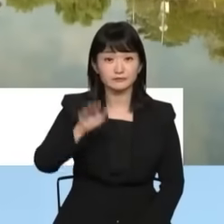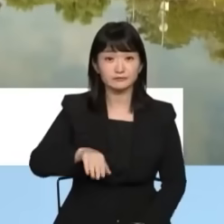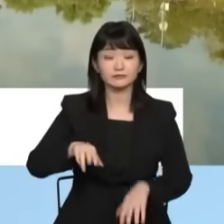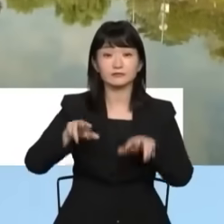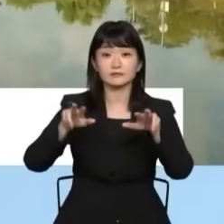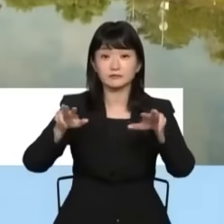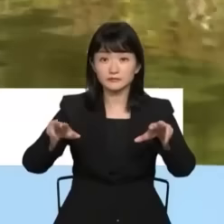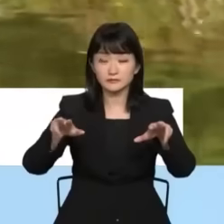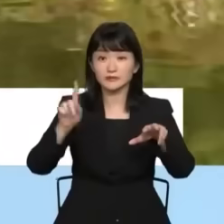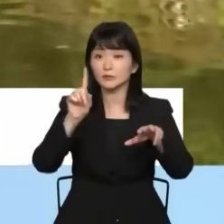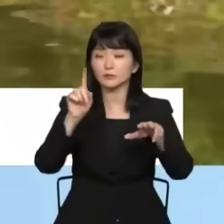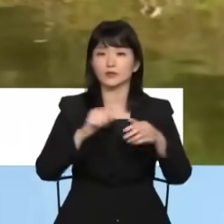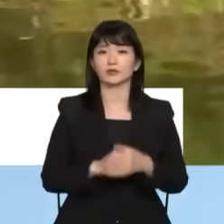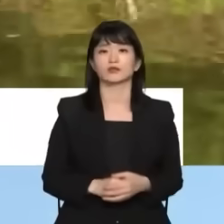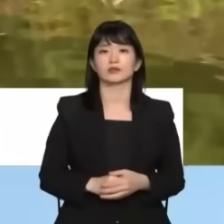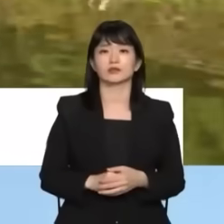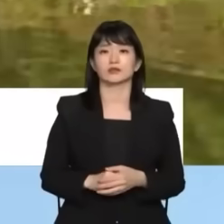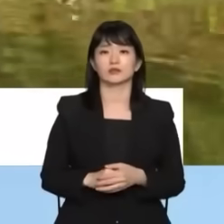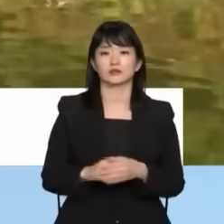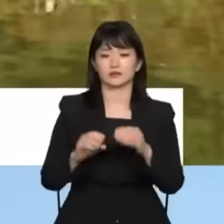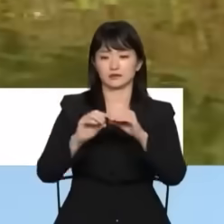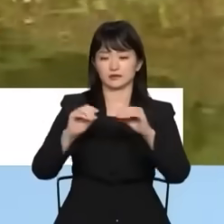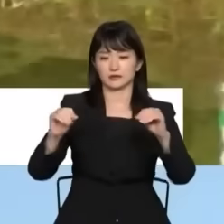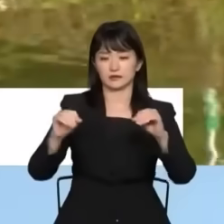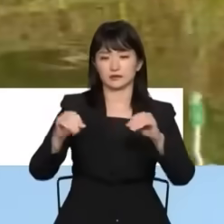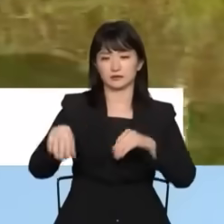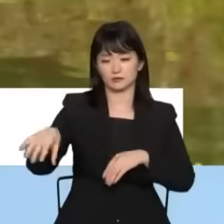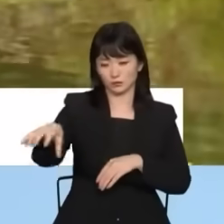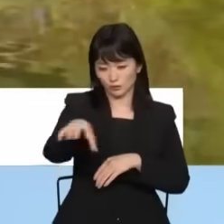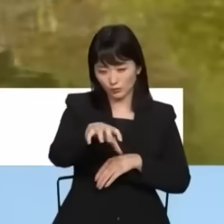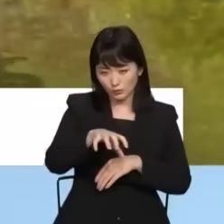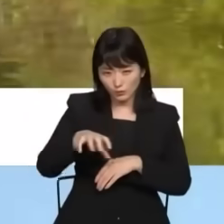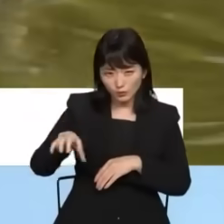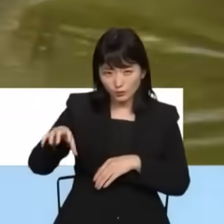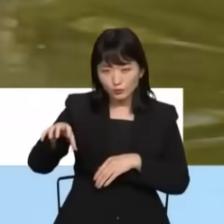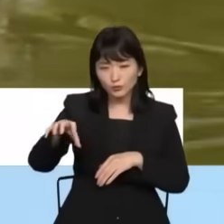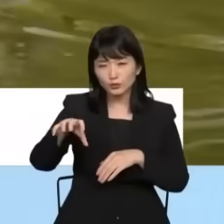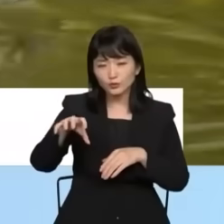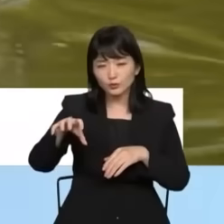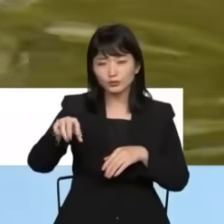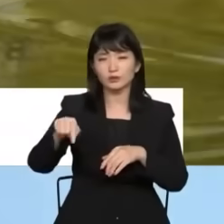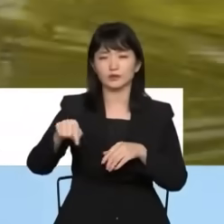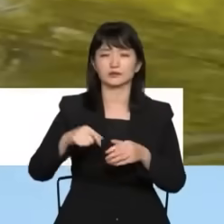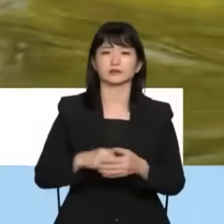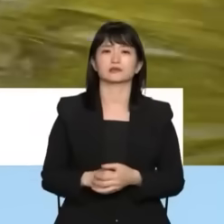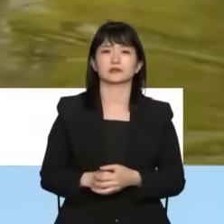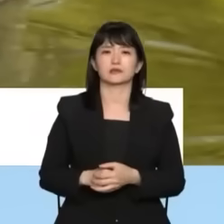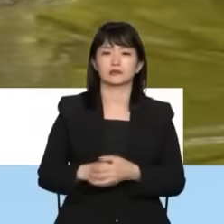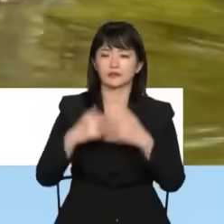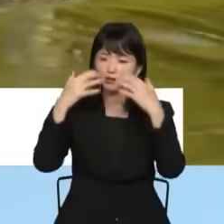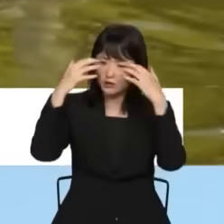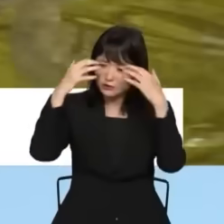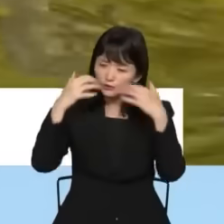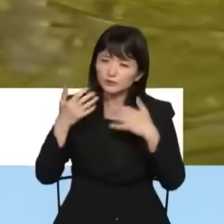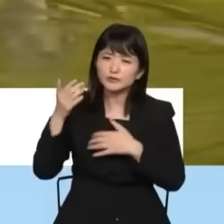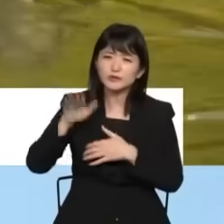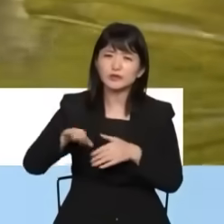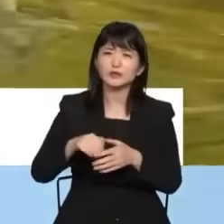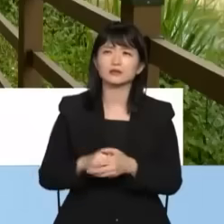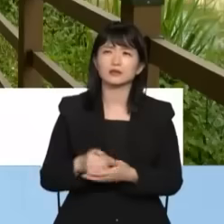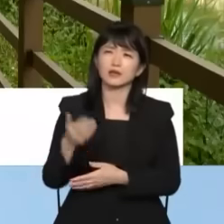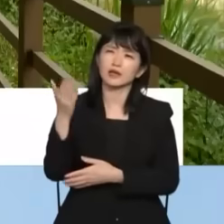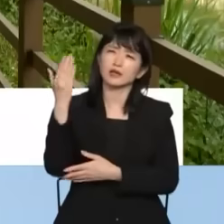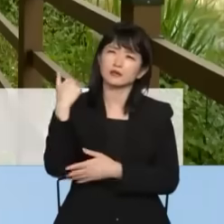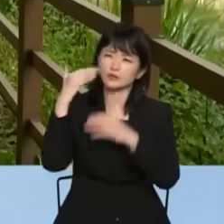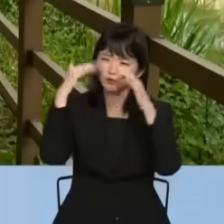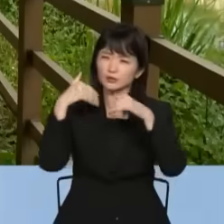이제는 그 중심이 대륙에서 확장하는 고기압의 영향이라서 덥더라도 습도 자체가 굉장히 낮기 때문에 체감하는 더위가 그렇게